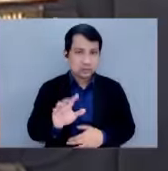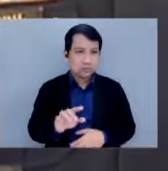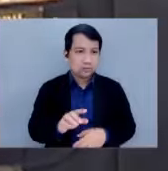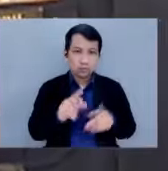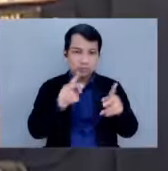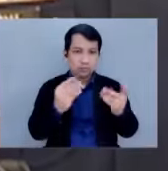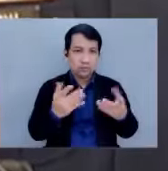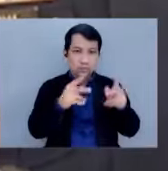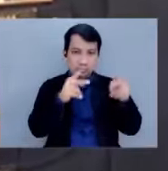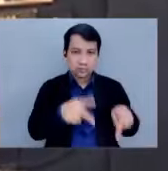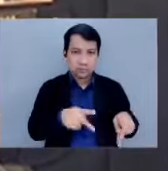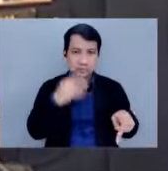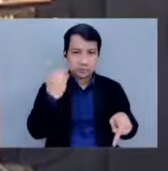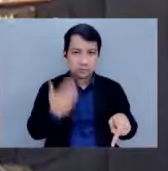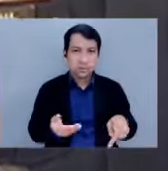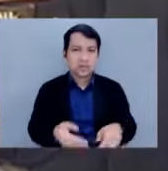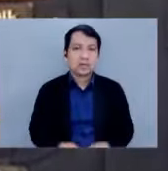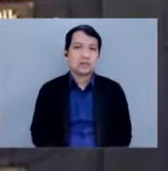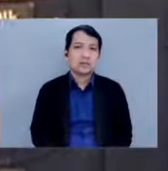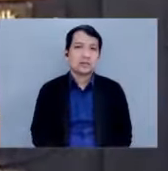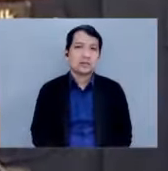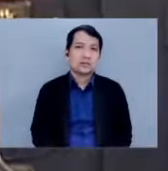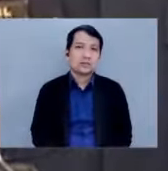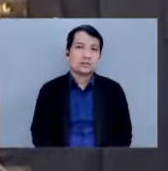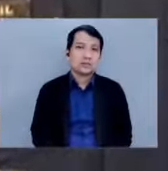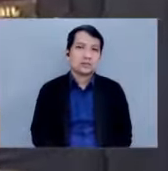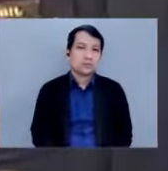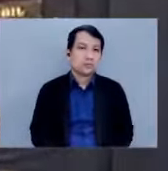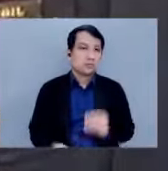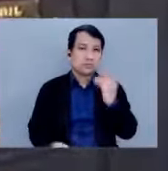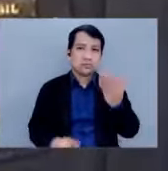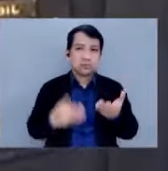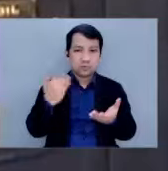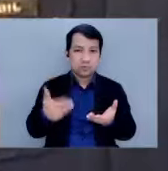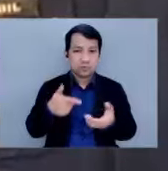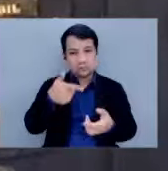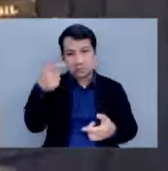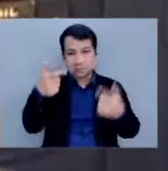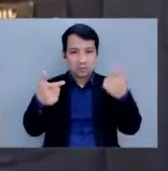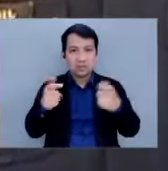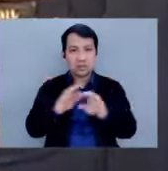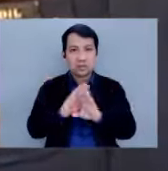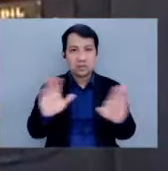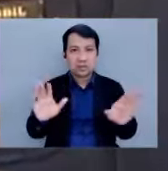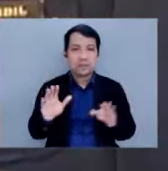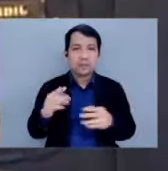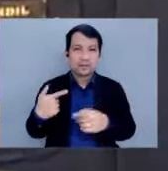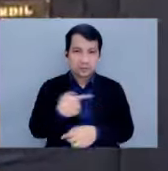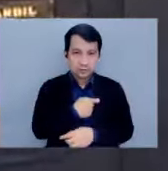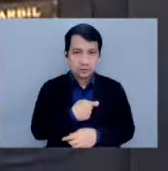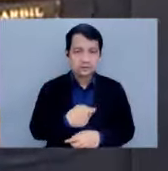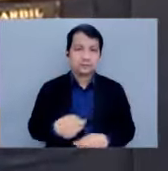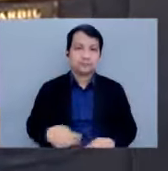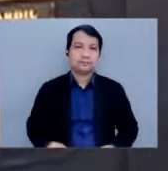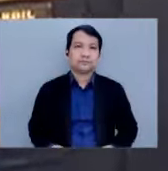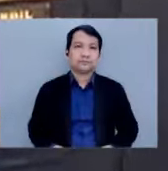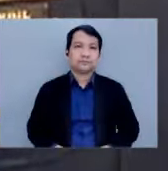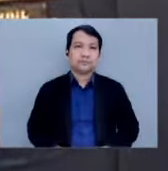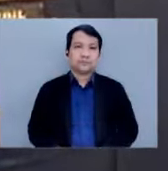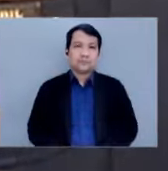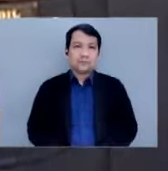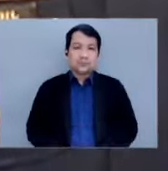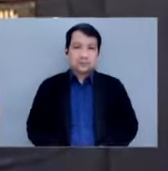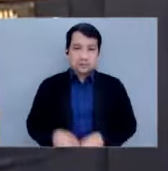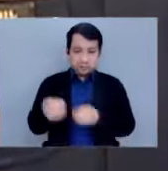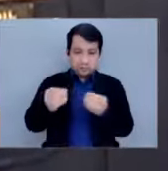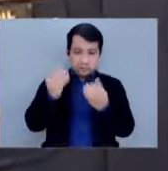died. Walang namatay, walang nagputukan, walang nasaktan. Basta't inoperate